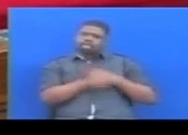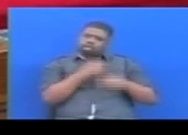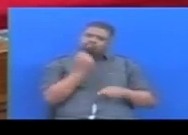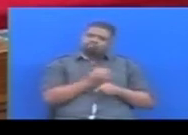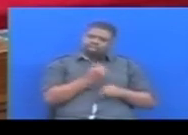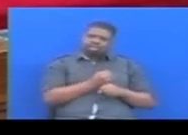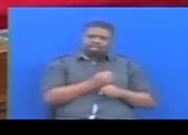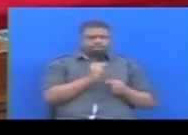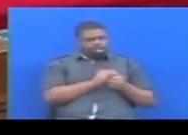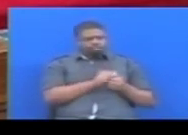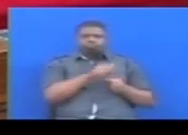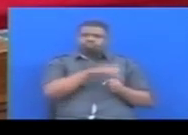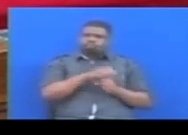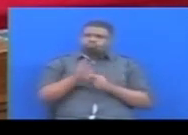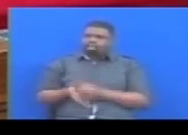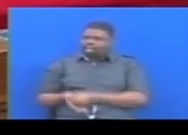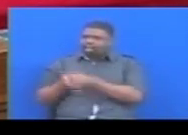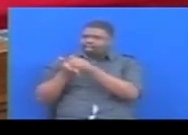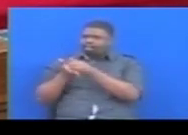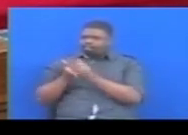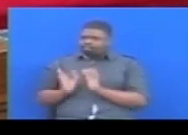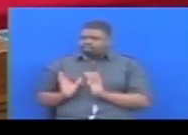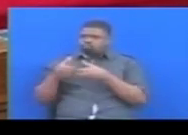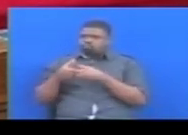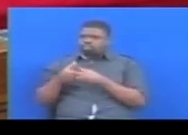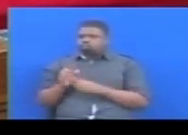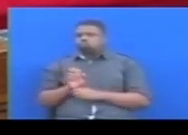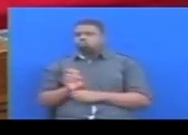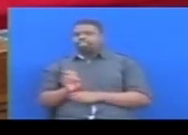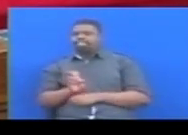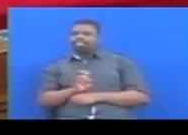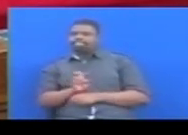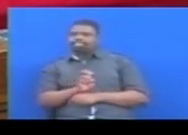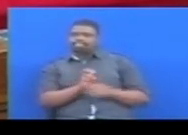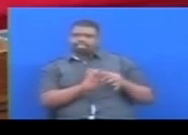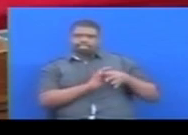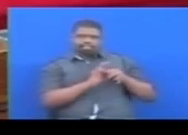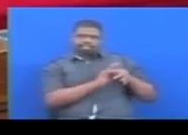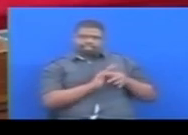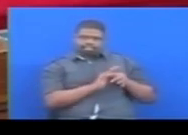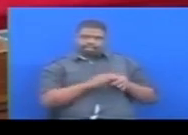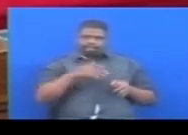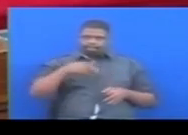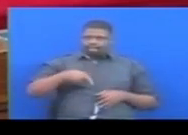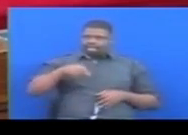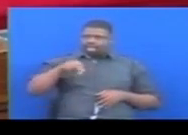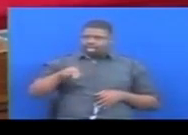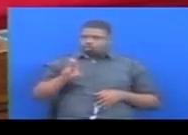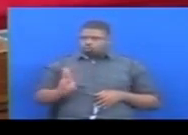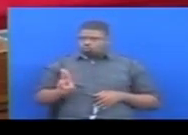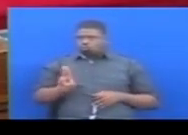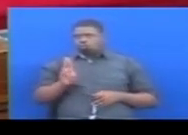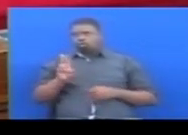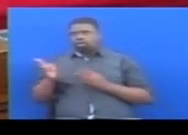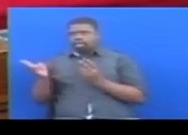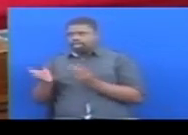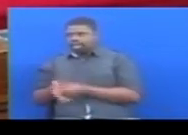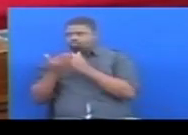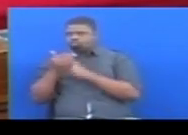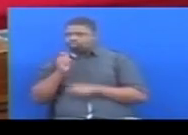vikundi vya ulinzi shirikishi wa mazingira ya bahari na maziwa, yani BMU. Mheshimiwa Naibu